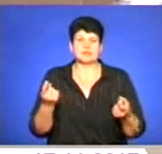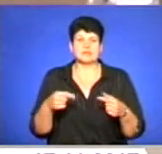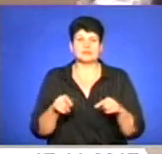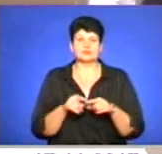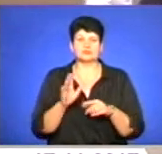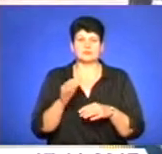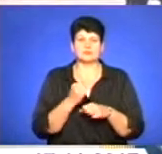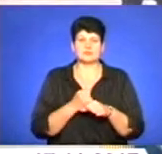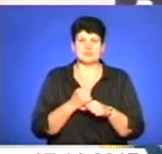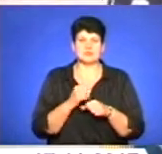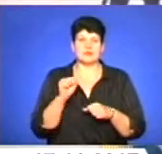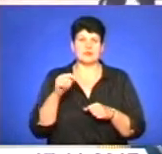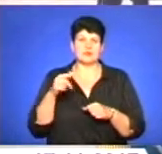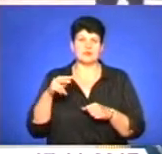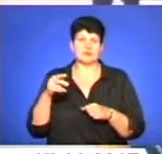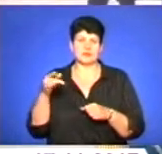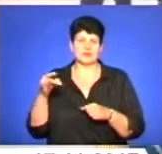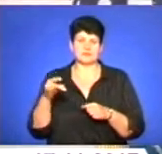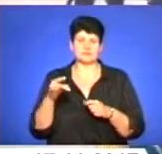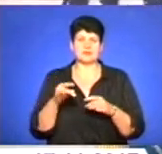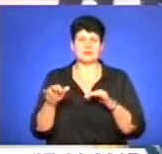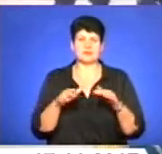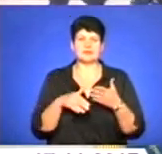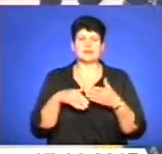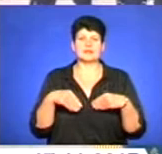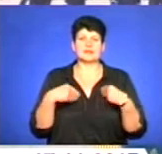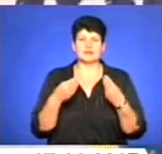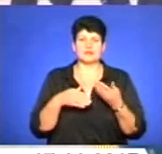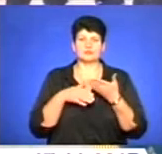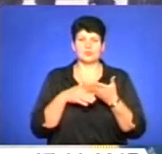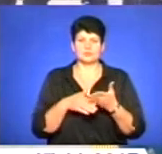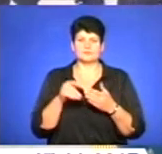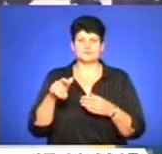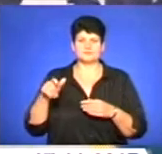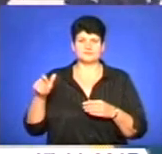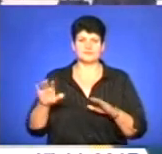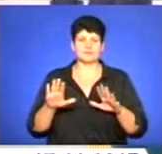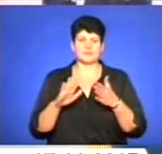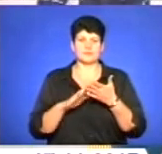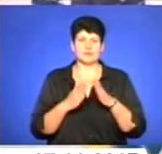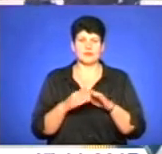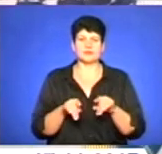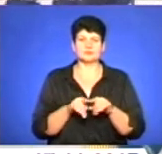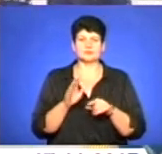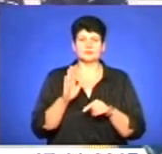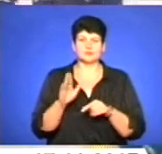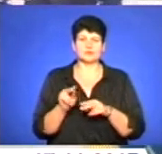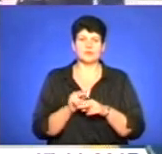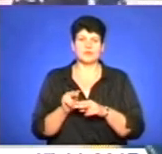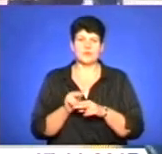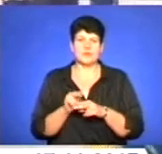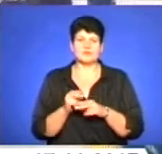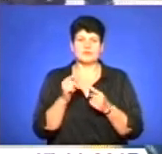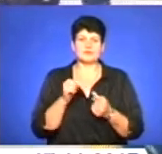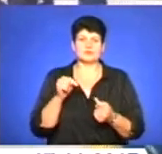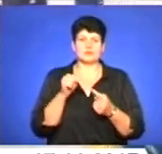буде відпрацьований алгоритм дій надання допомоги потерпілим в можливих надзвичайних ситуаціях, а також він буде відкоригований відповідно